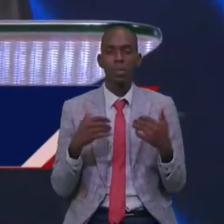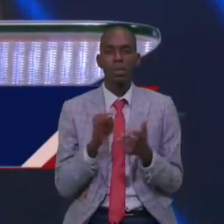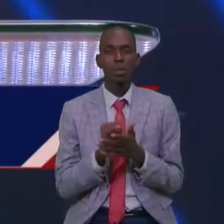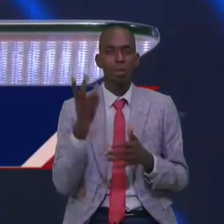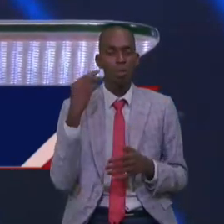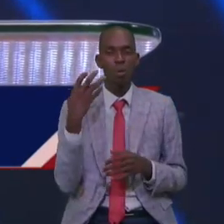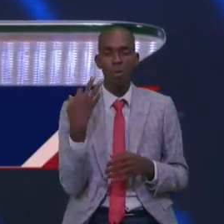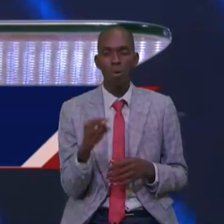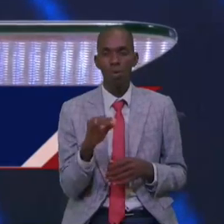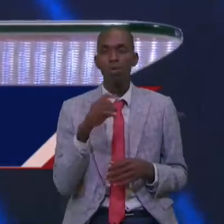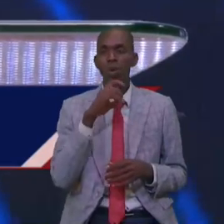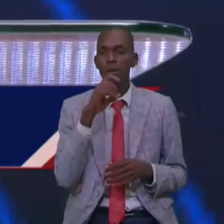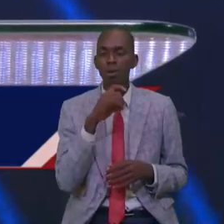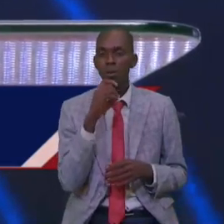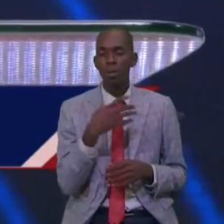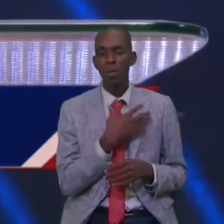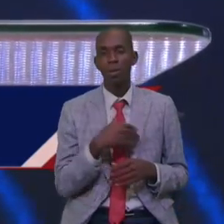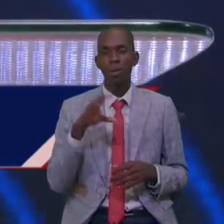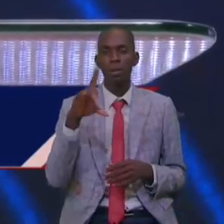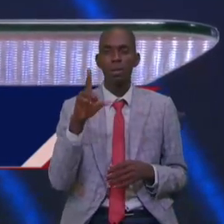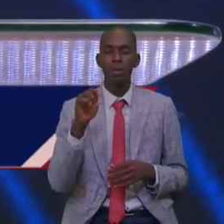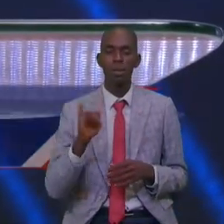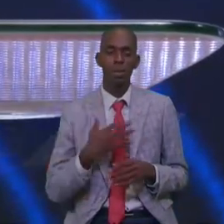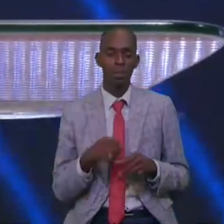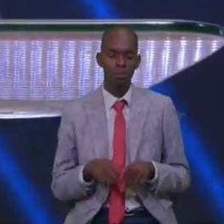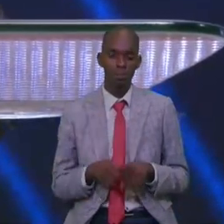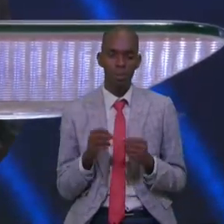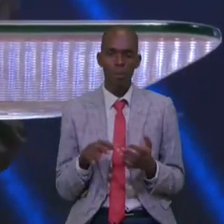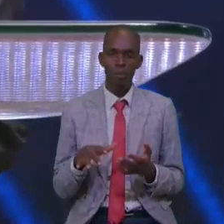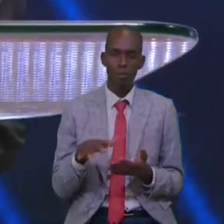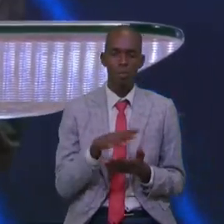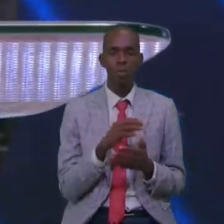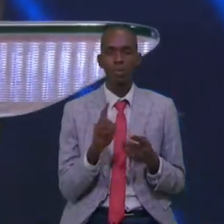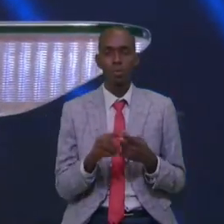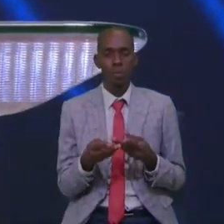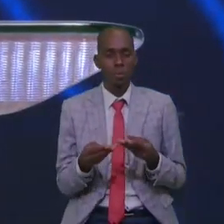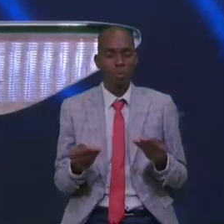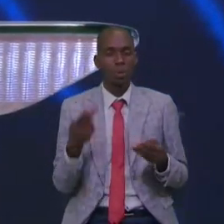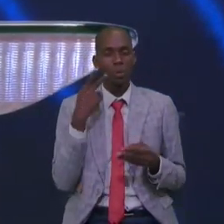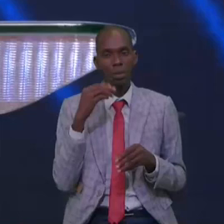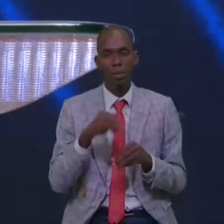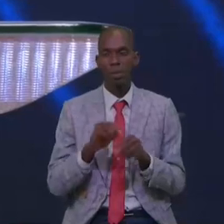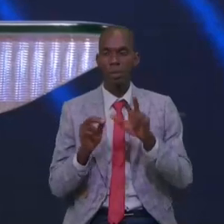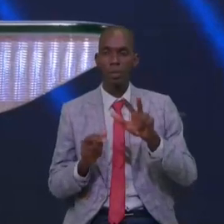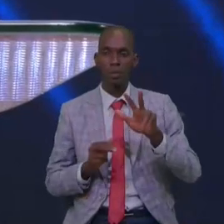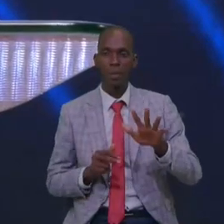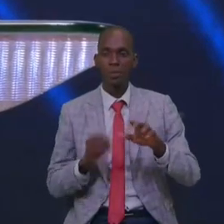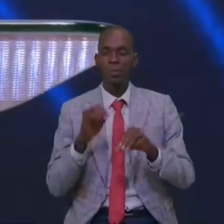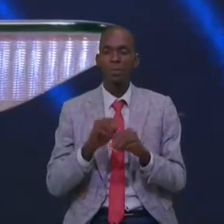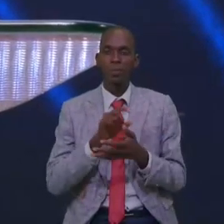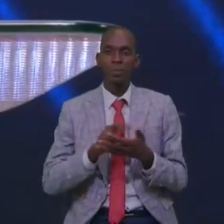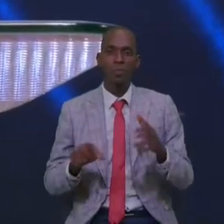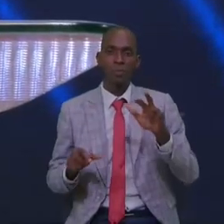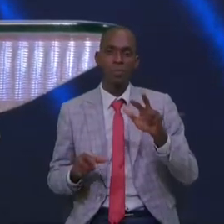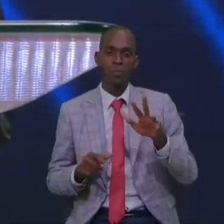statue et les mit en pièces. Voilà le verset 35. Verset 35